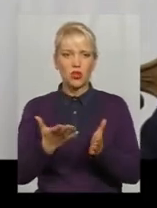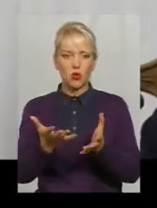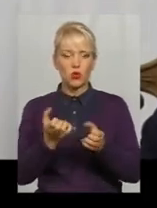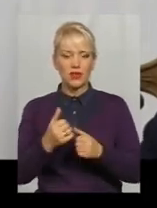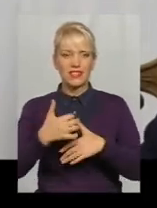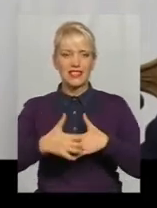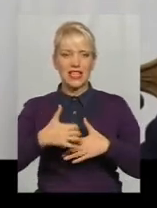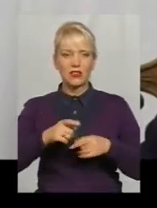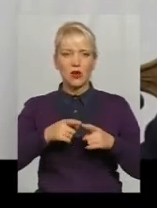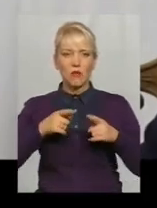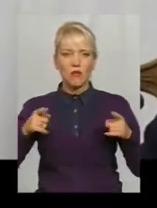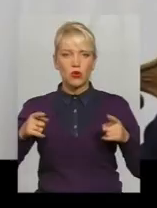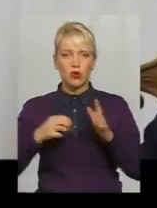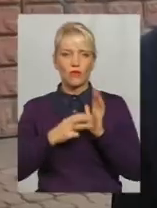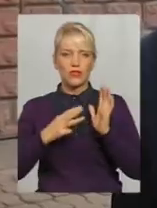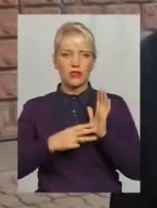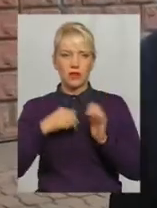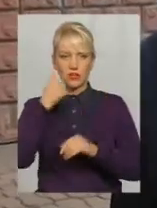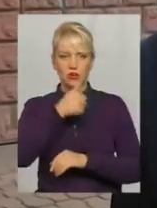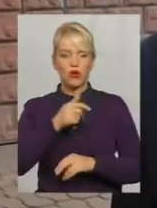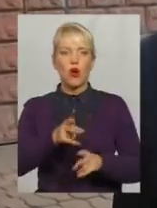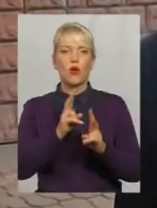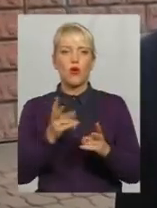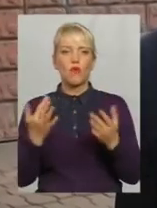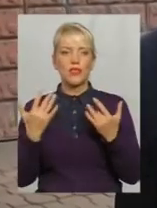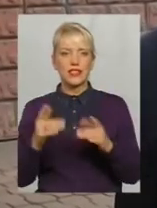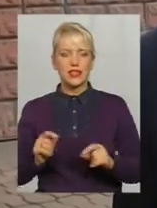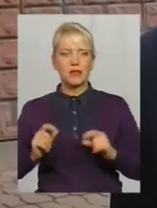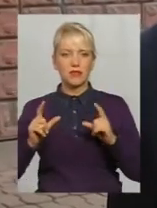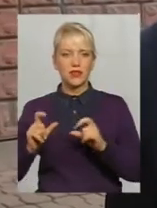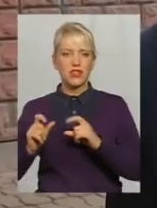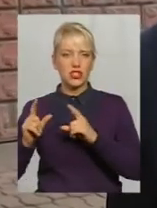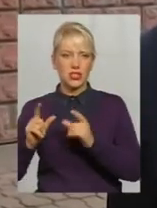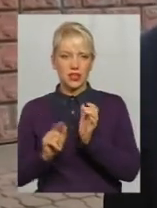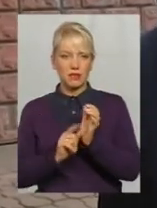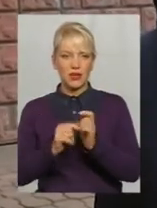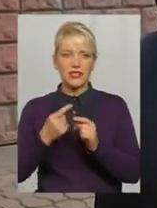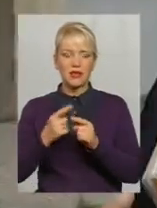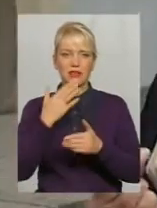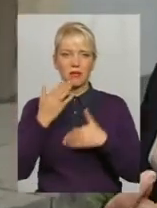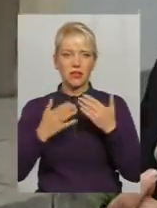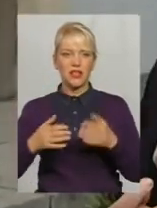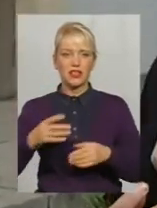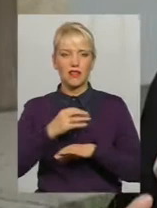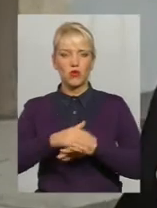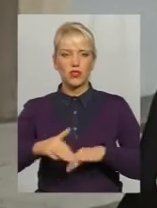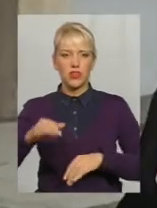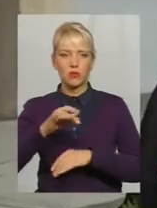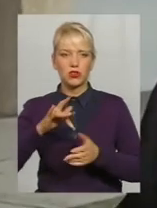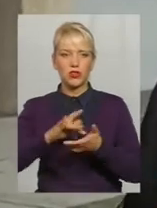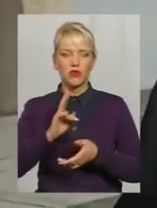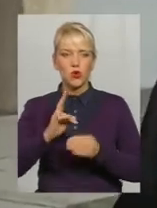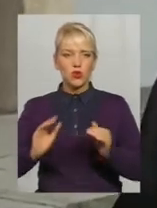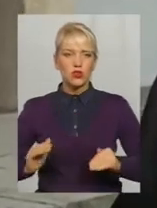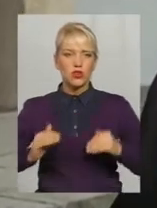середньому протягом 18 років. Кому і наскільки підвищили пенсію, ми запитали і на вулицях обласного центру. Ті, у кого вона зросла,